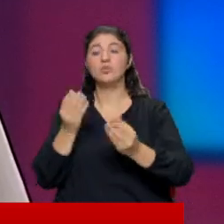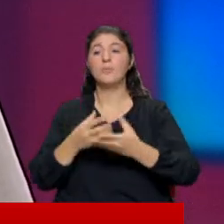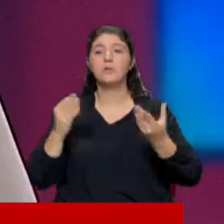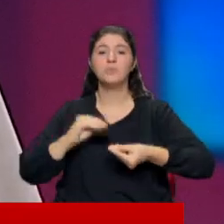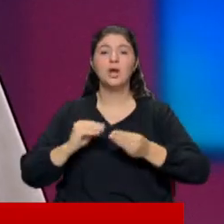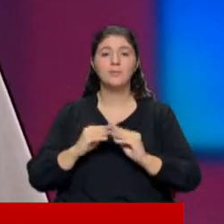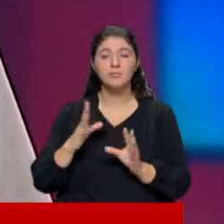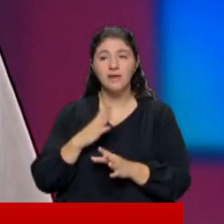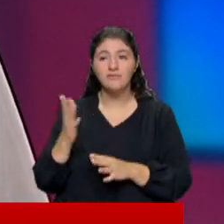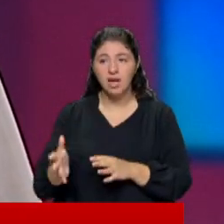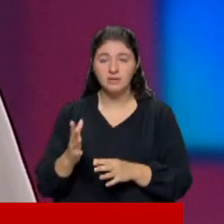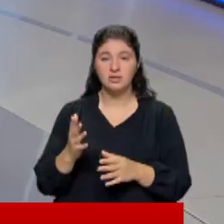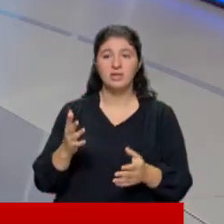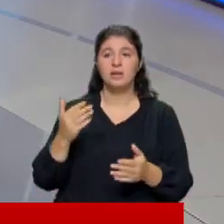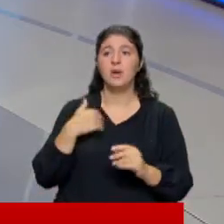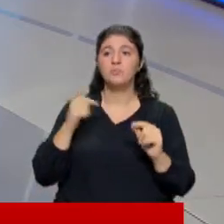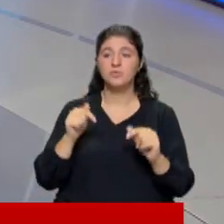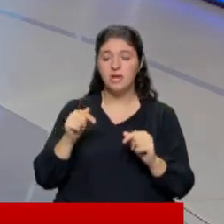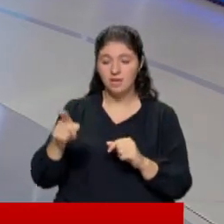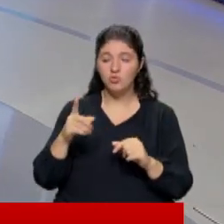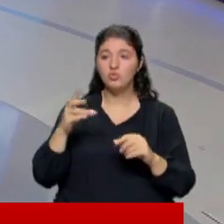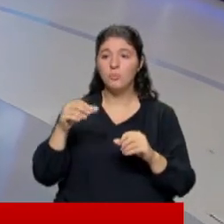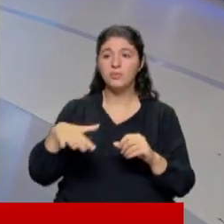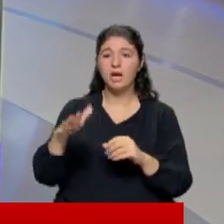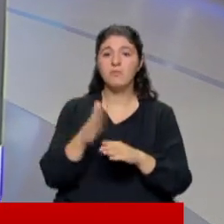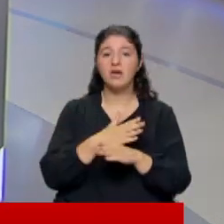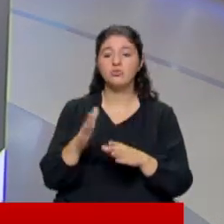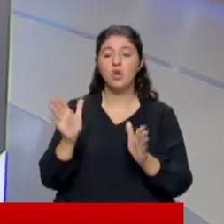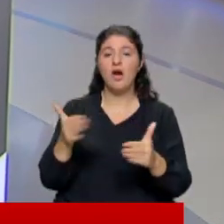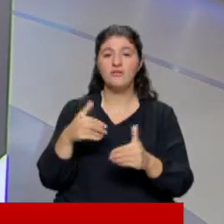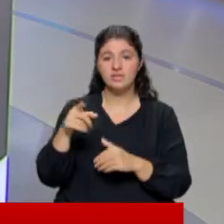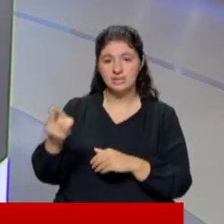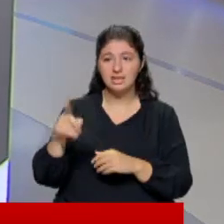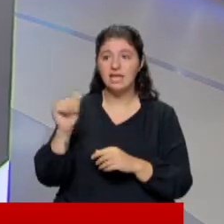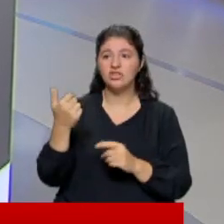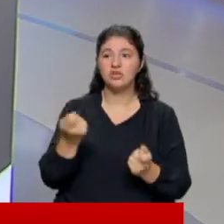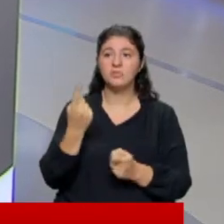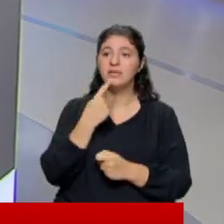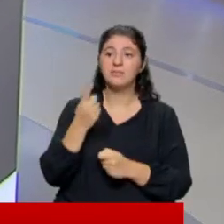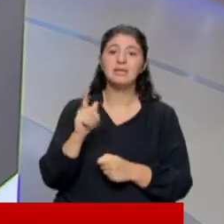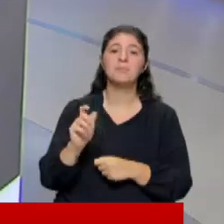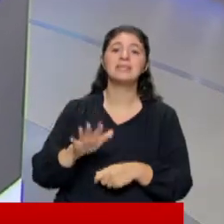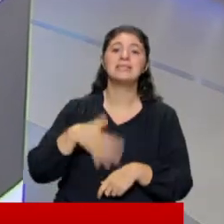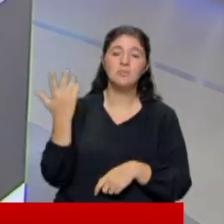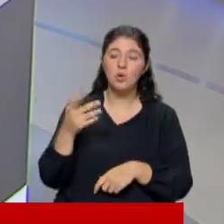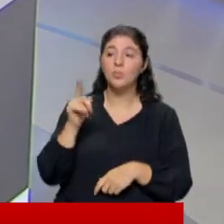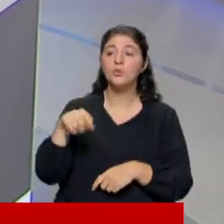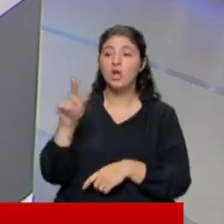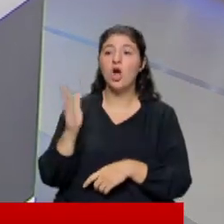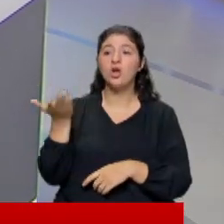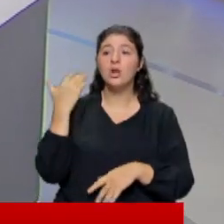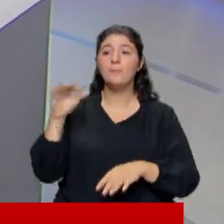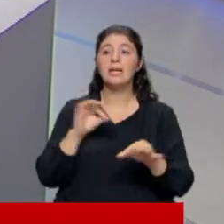büyük sorunlar var. Ben burada Toprak Mahsulleri Ofisi'nin değerli çalışanlarına bir şey demek istemiyorum. Bunlar